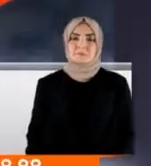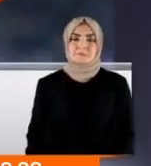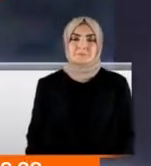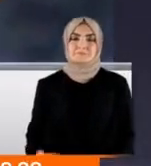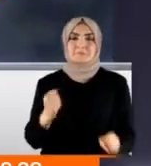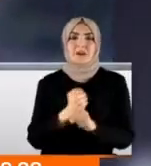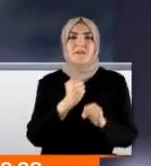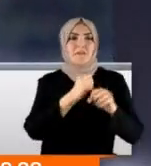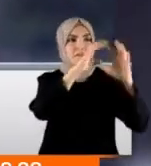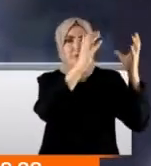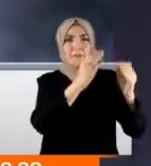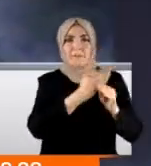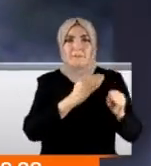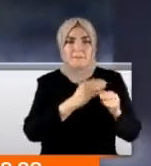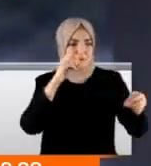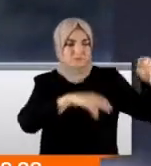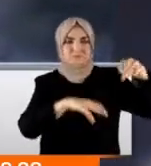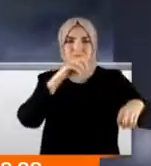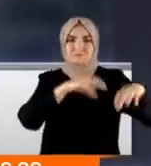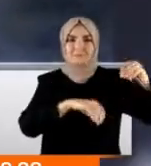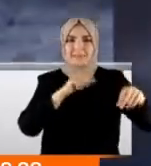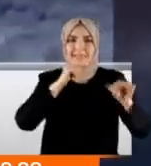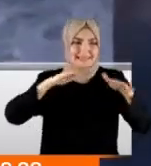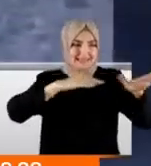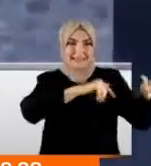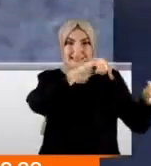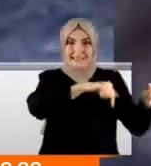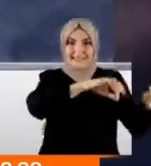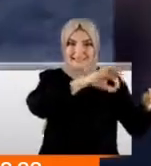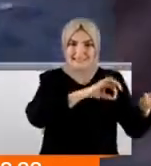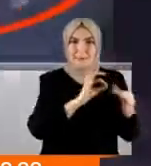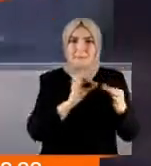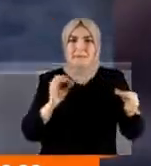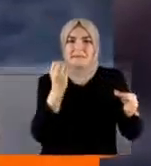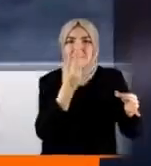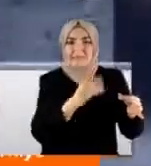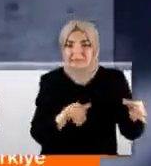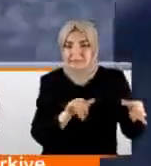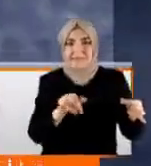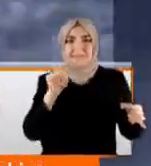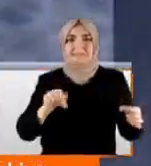Kaya parçalarının denize ulaştığı bölümün sadece birkaç metre ötesinde karavanlar vardı.